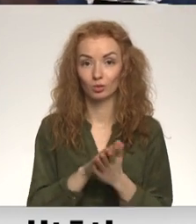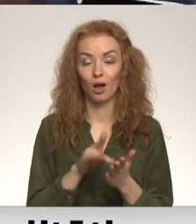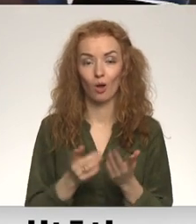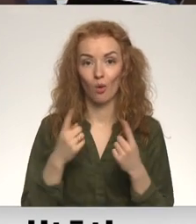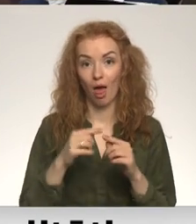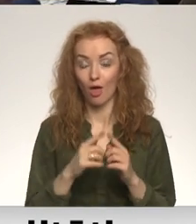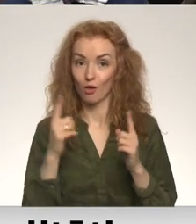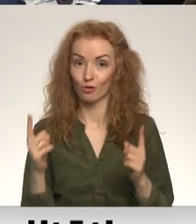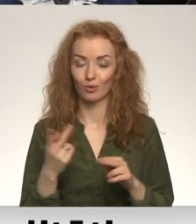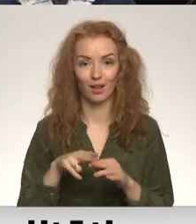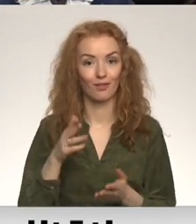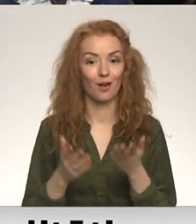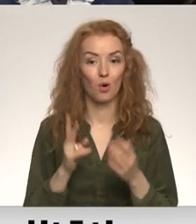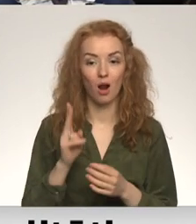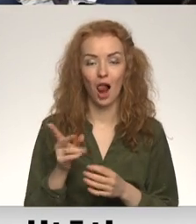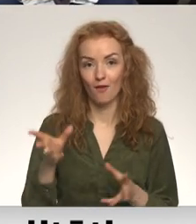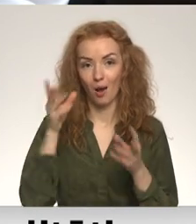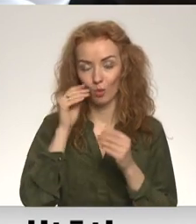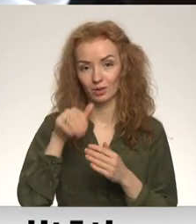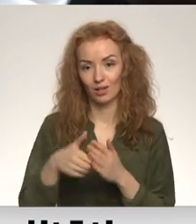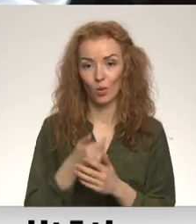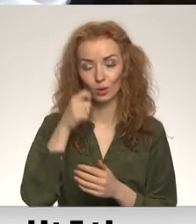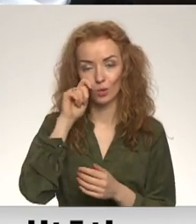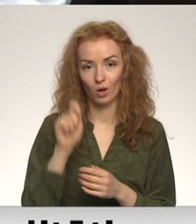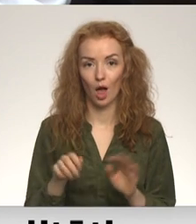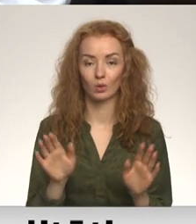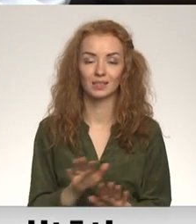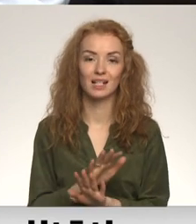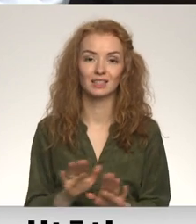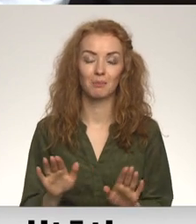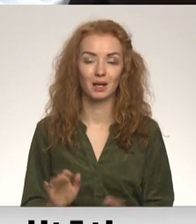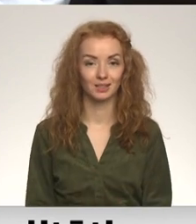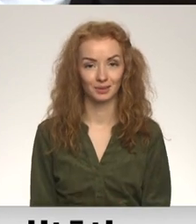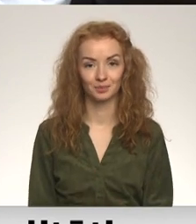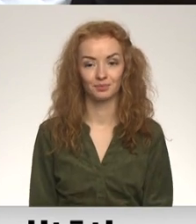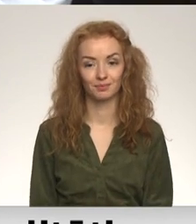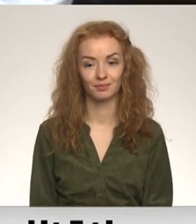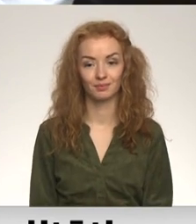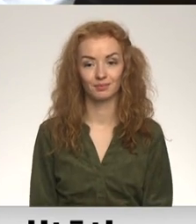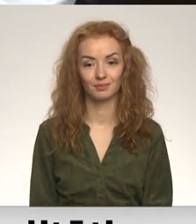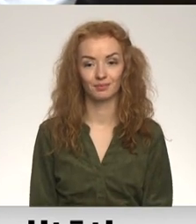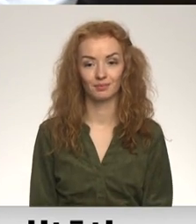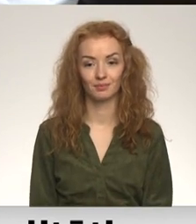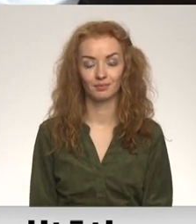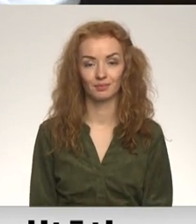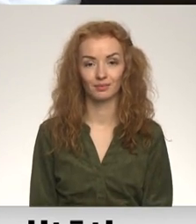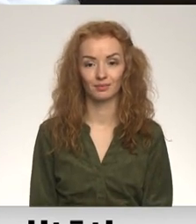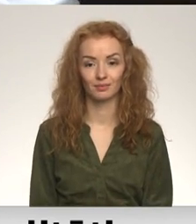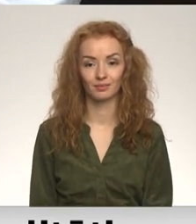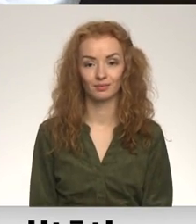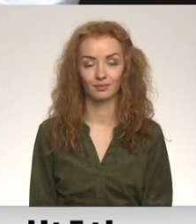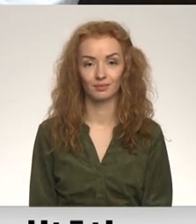laiku, iespējams Kalva apgūs jaunas ukraiņu dziesmas. Sanita Liepiņa, Ģirds Grenevics, TV9 pakalni.